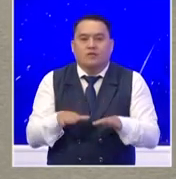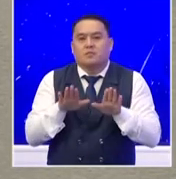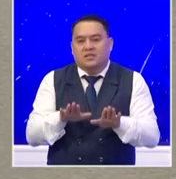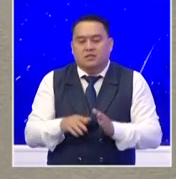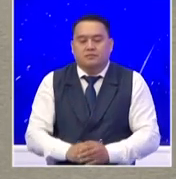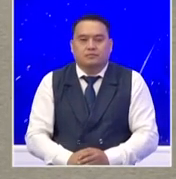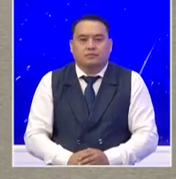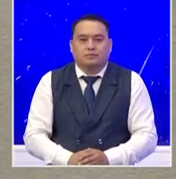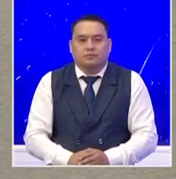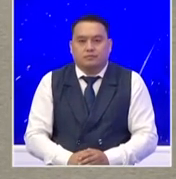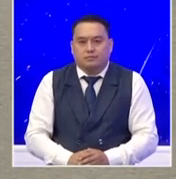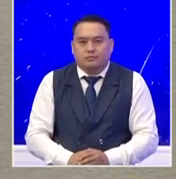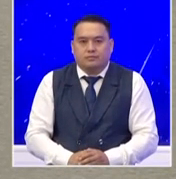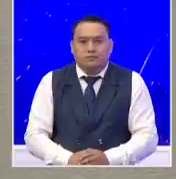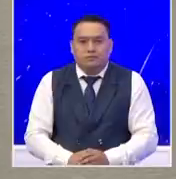пунктов.